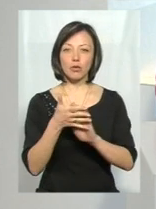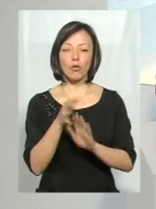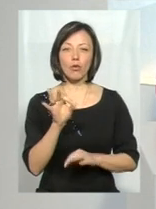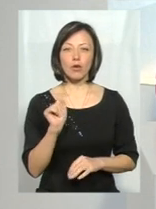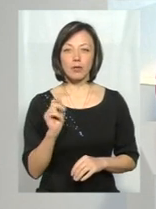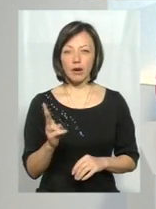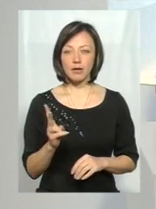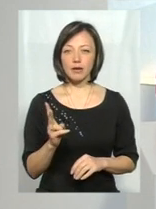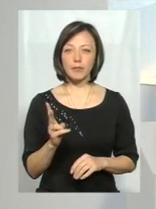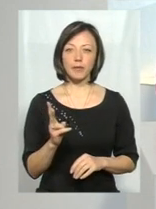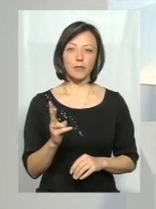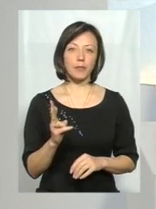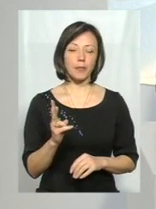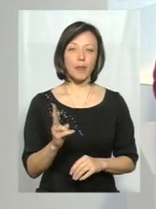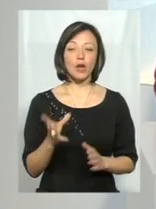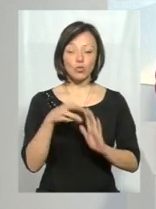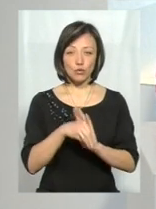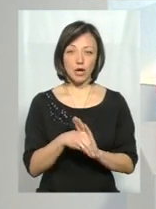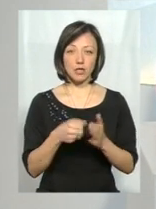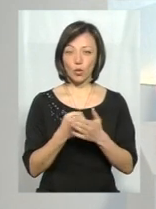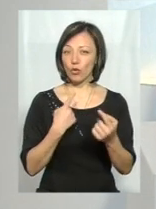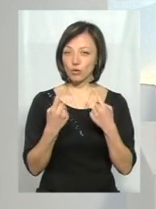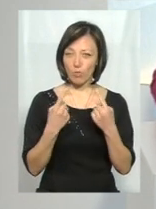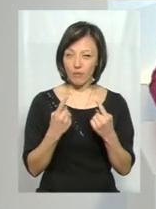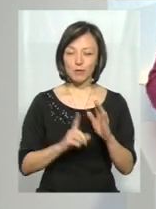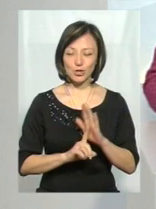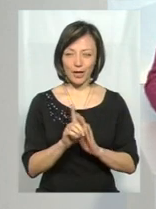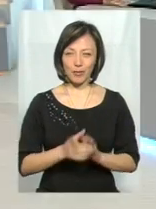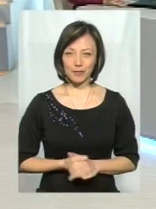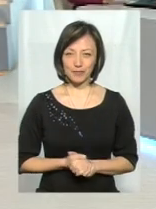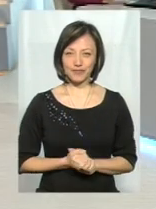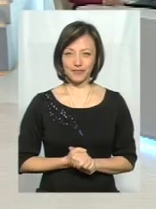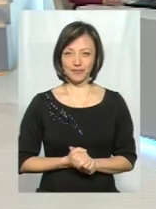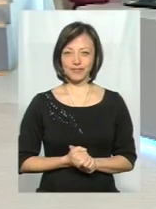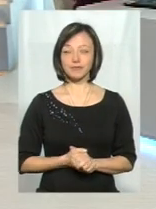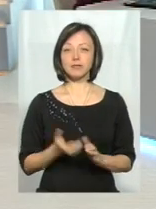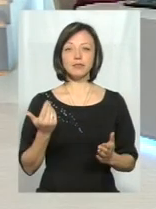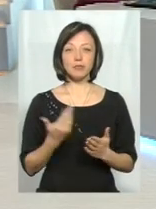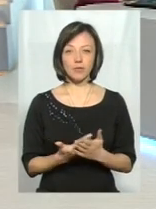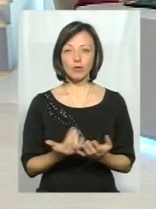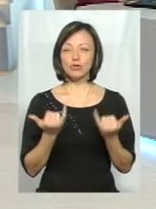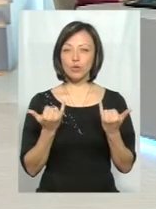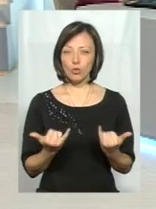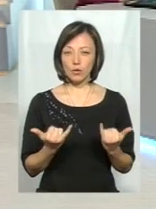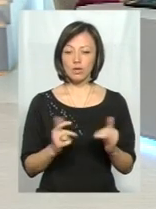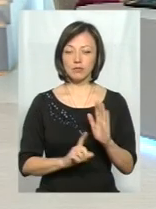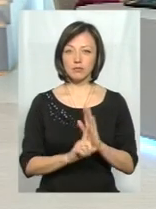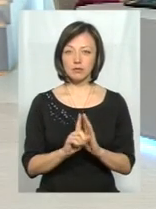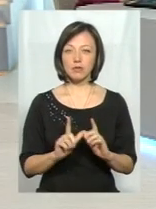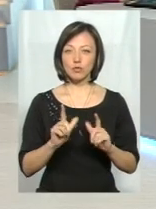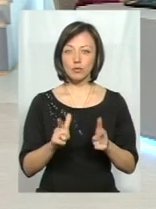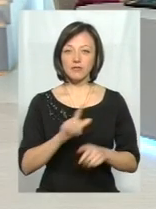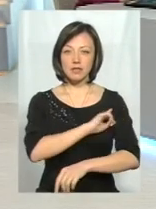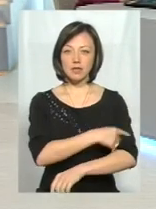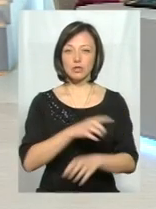перекладає Ольга Рибак. Долучайтеся до розмови і вже починаємо. Отож, від сьогодні набув чинності закон